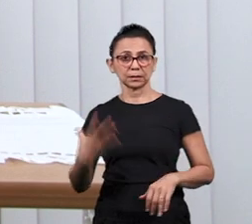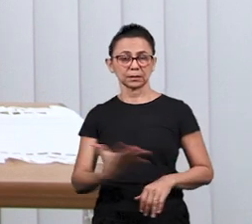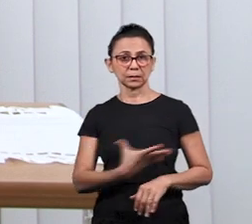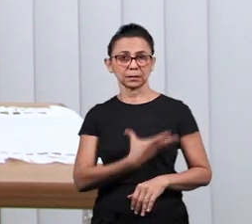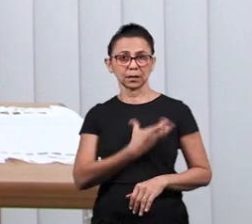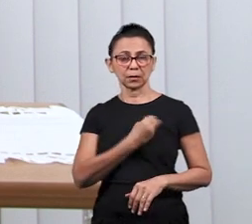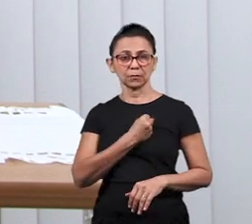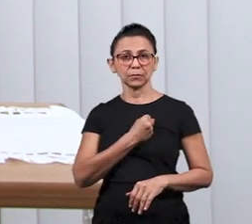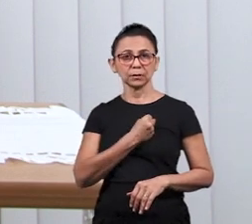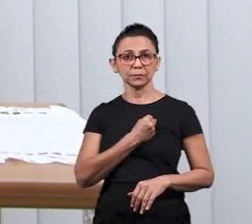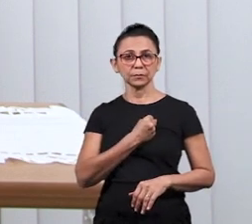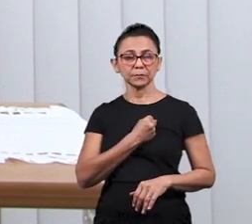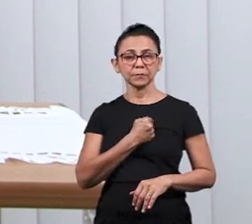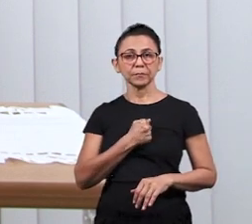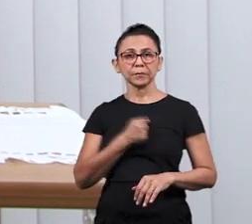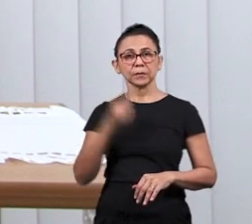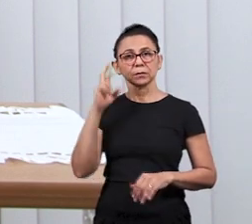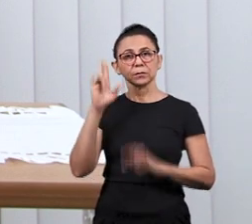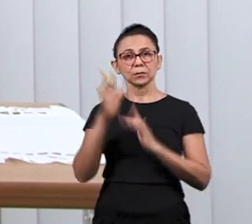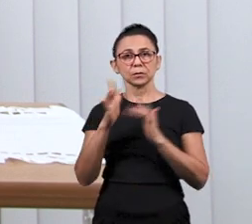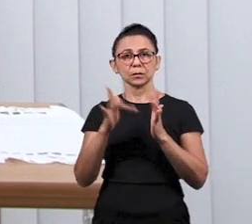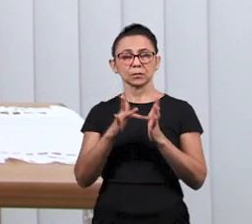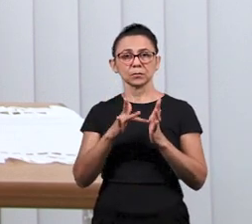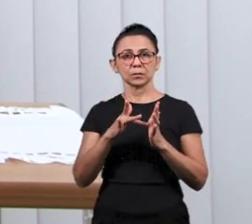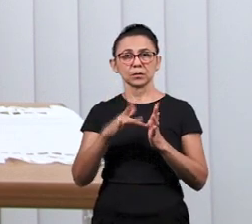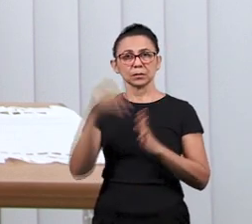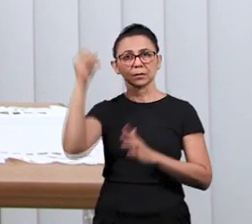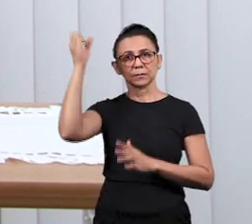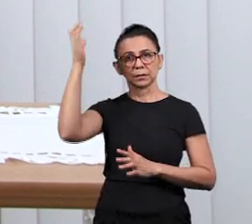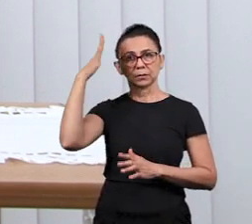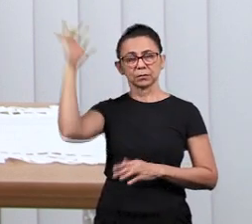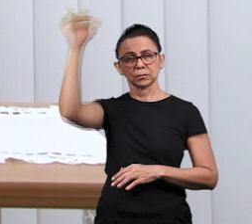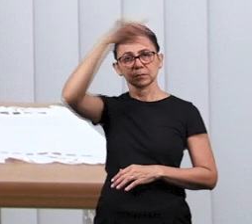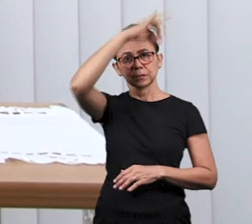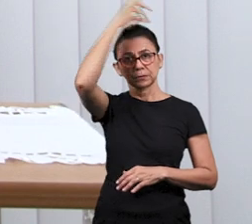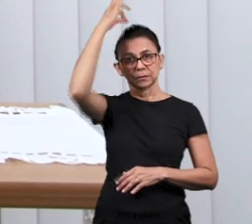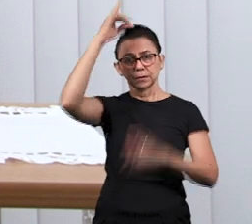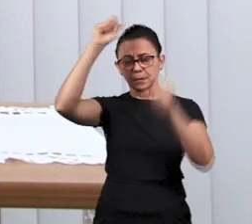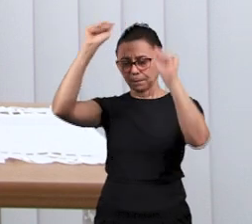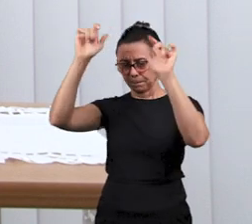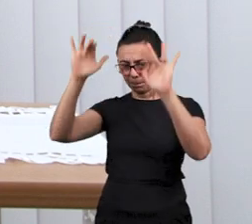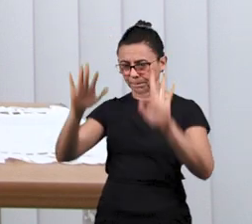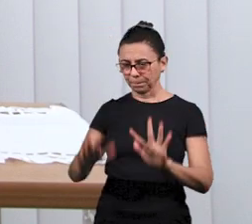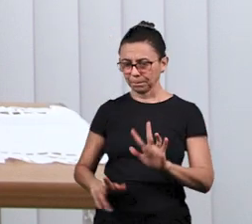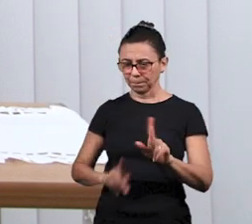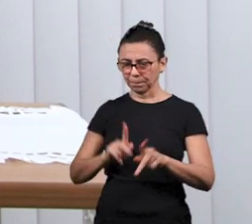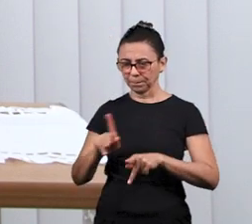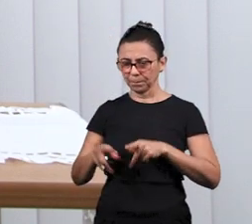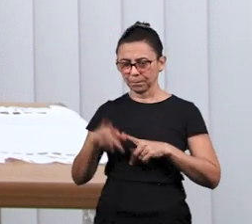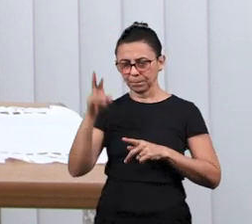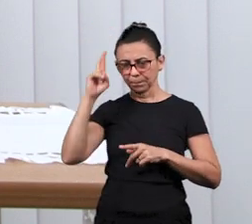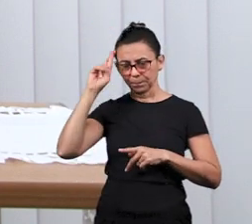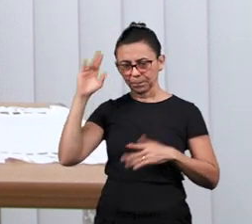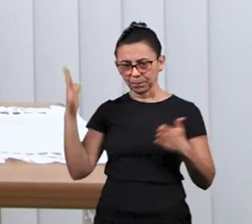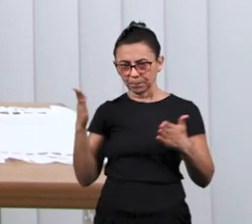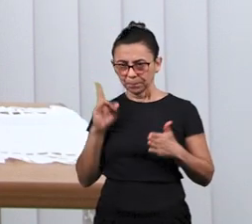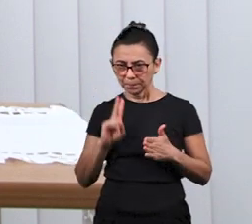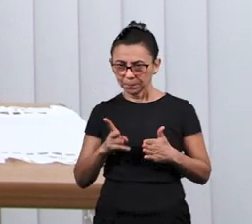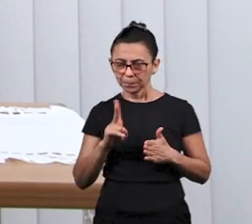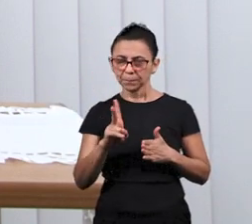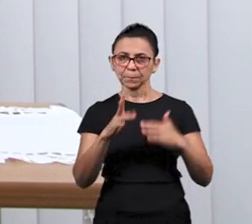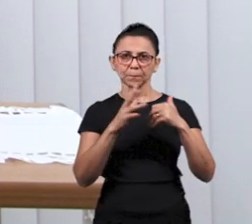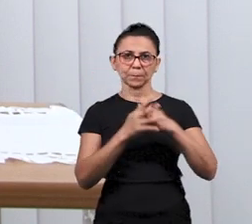спасительная благодать Господа Иисуса и утешение, откровение, общение Святого Духа Божьего, да будет со всем народом Божьим сейчас